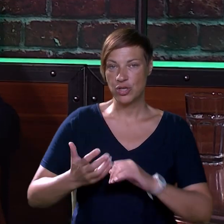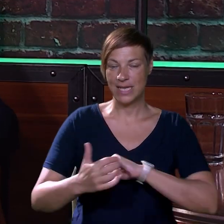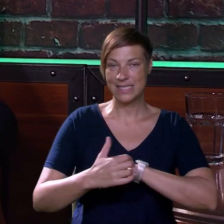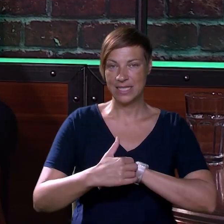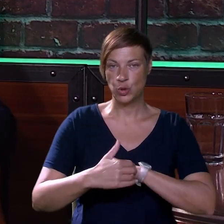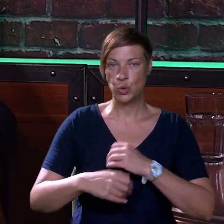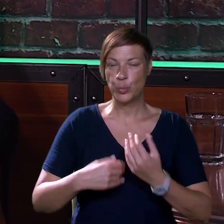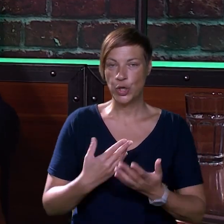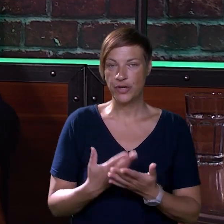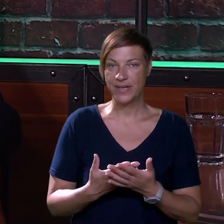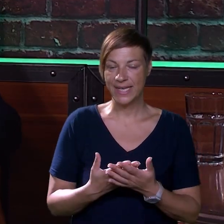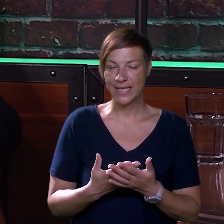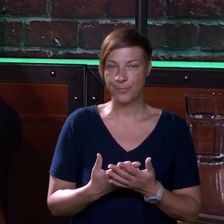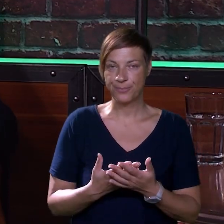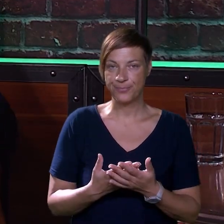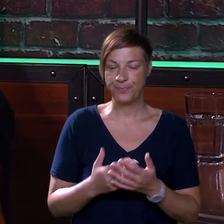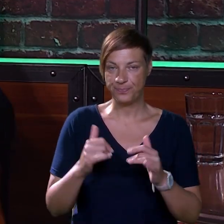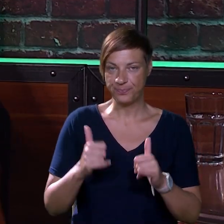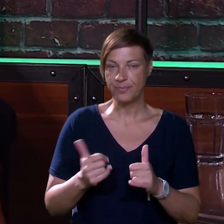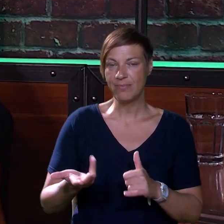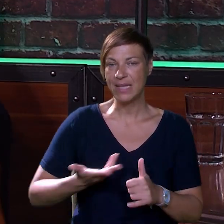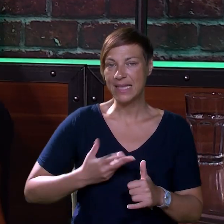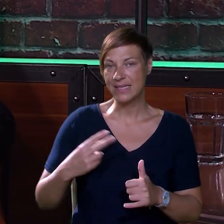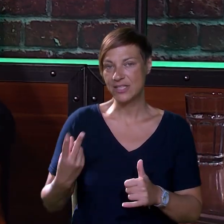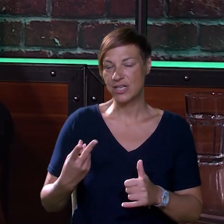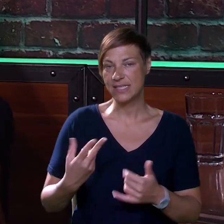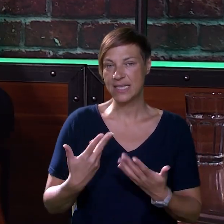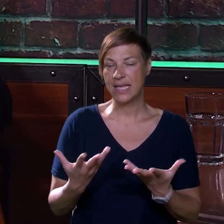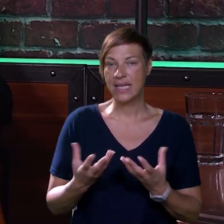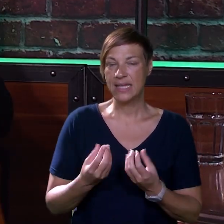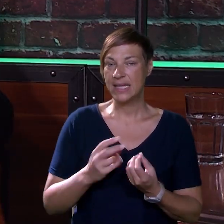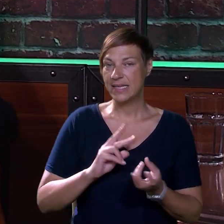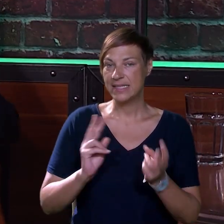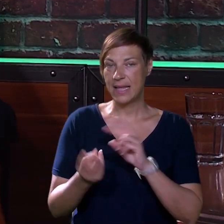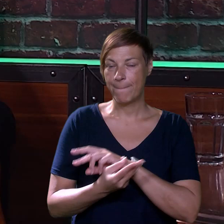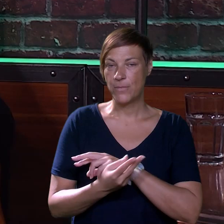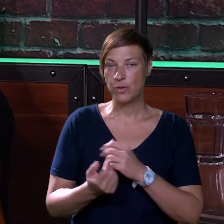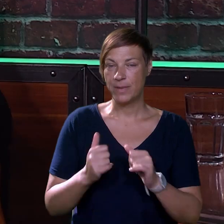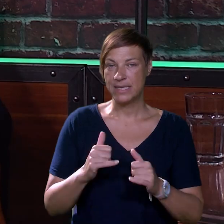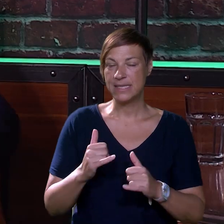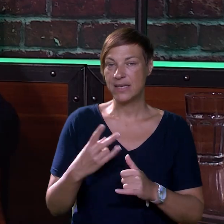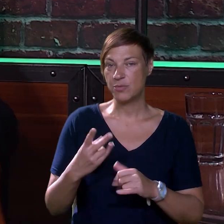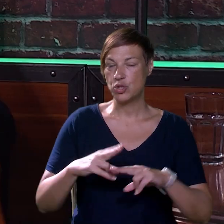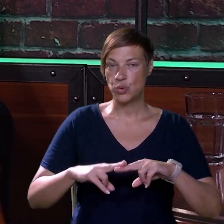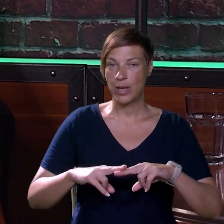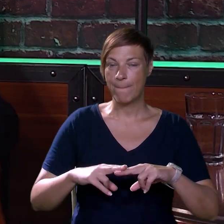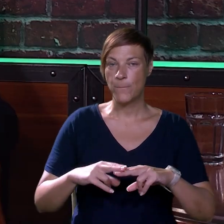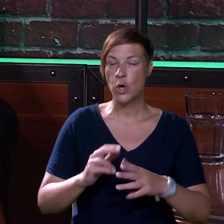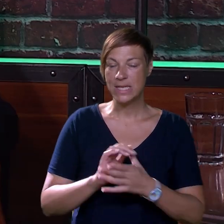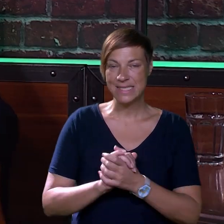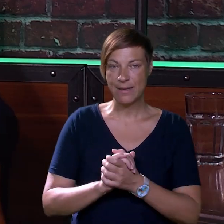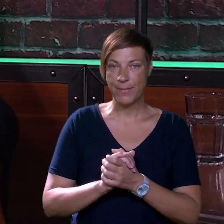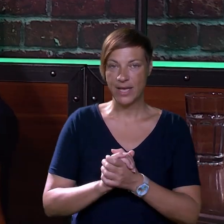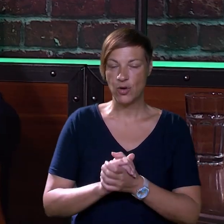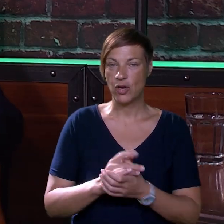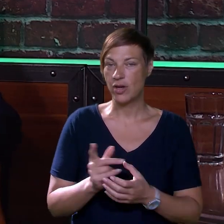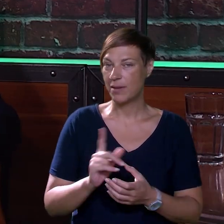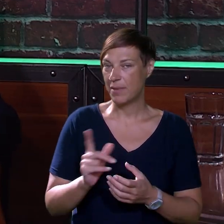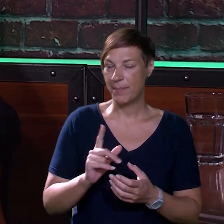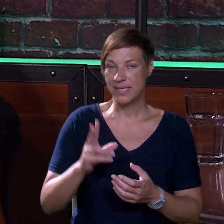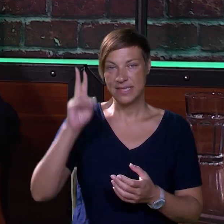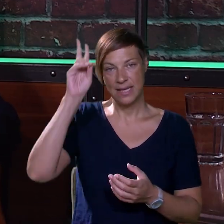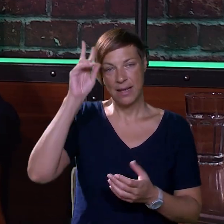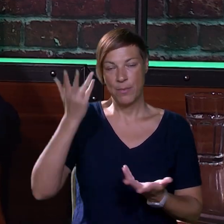dolazili u Dubrovnik i danas dolaze drugi. Danas se kompletna generacija promijenila, sad radimo s drugim bolnicama, s drugim kolegama, ali bez